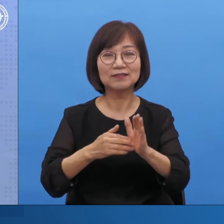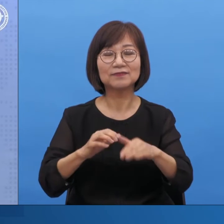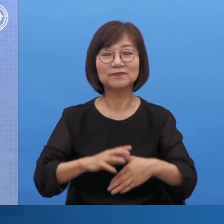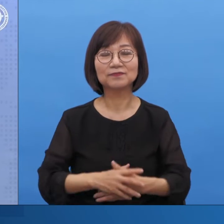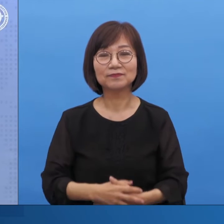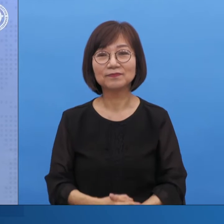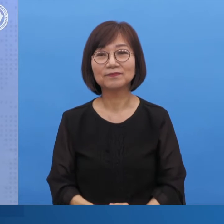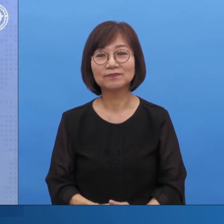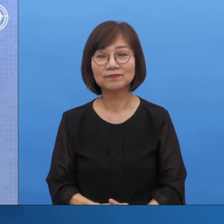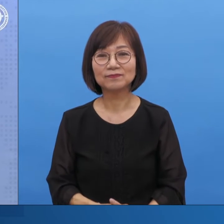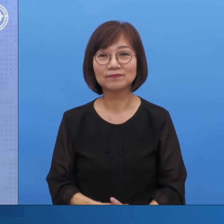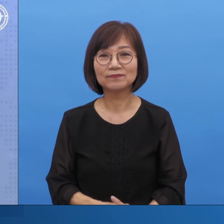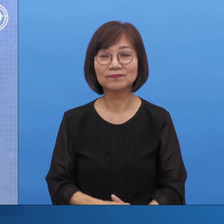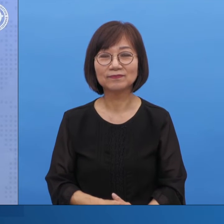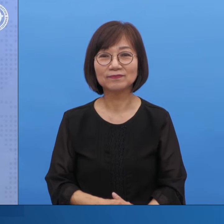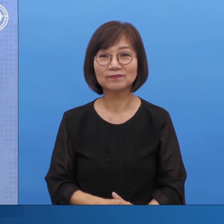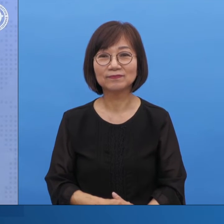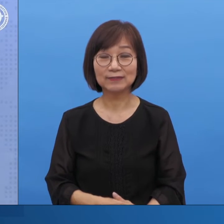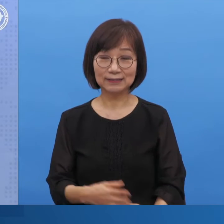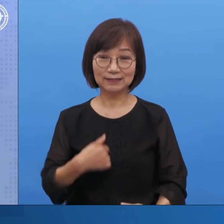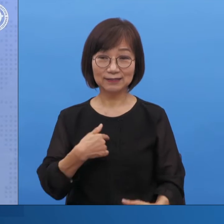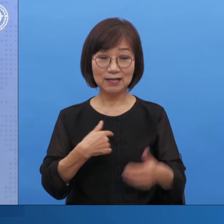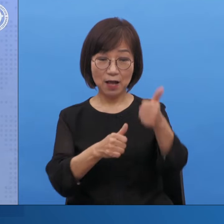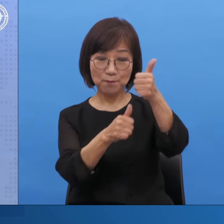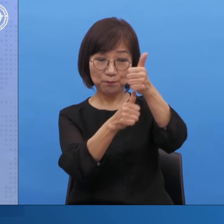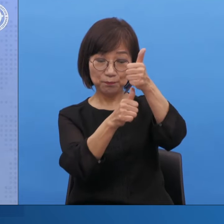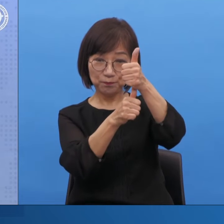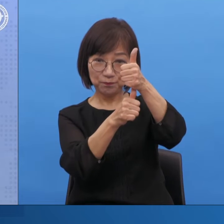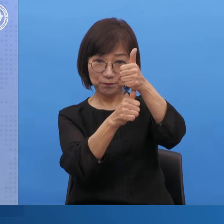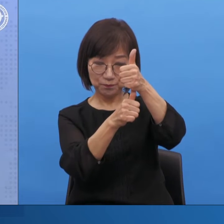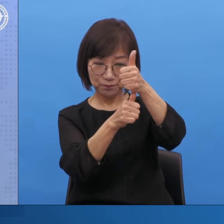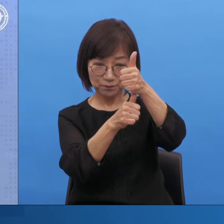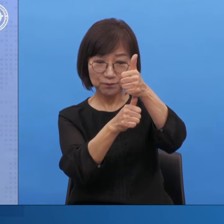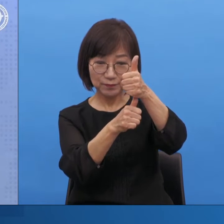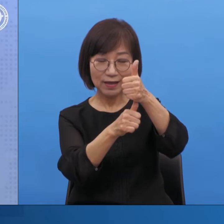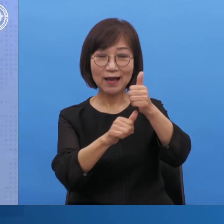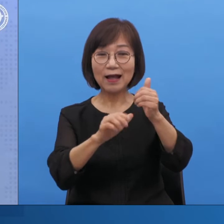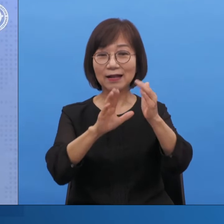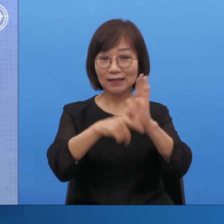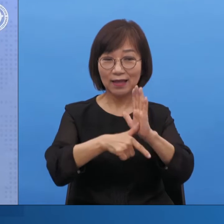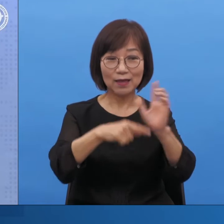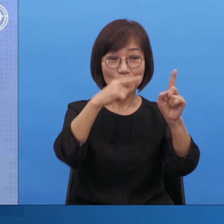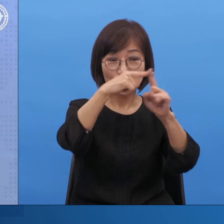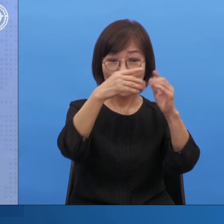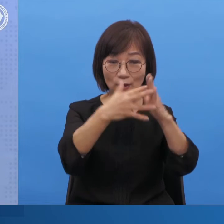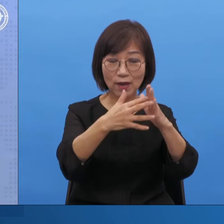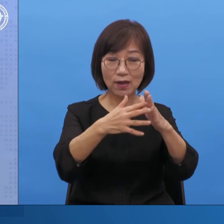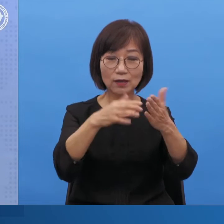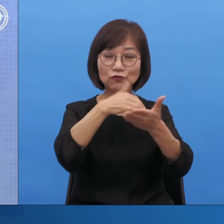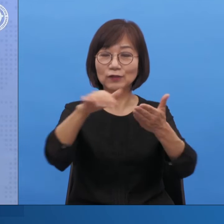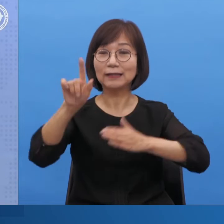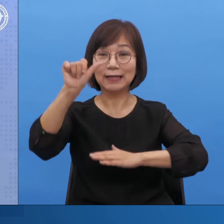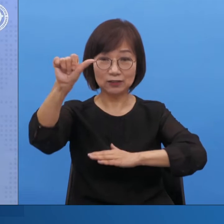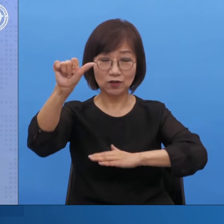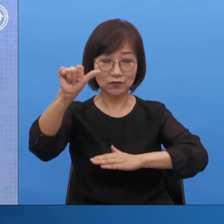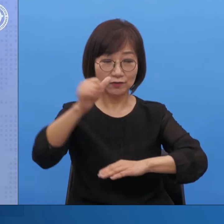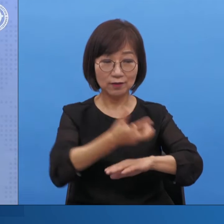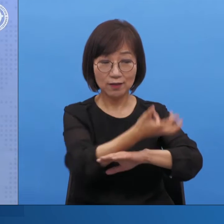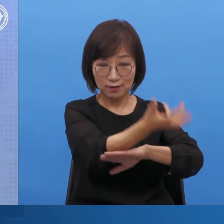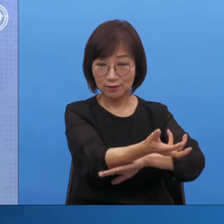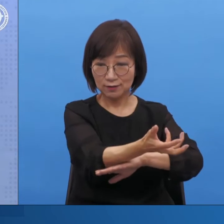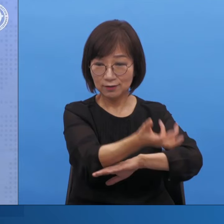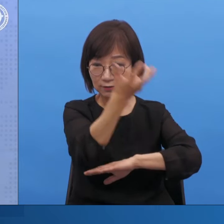as an assistant or associate pastor. 부교육자로 있었던 데가 5군데 교회. And I was at 5 different churches as an associate